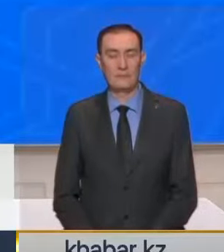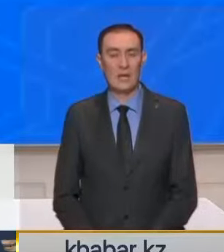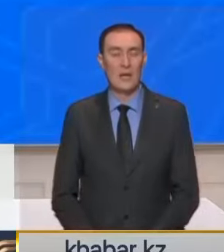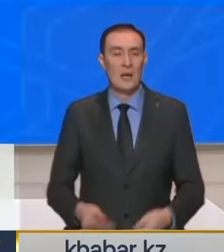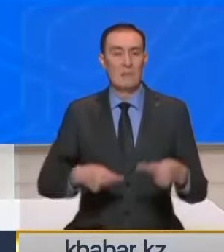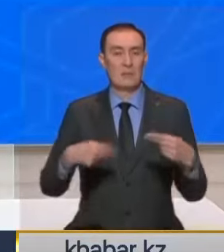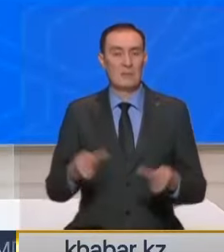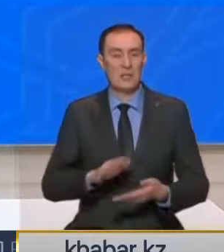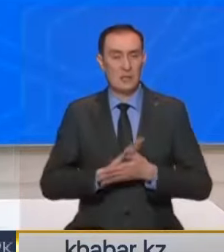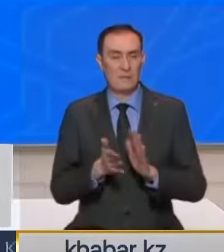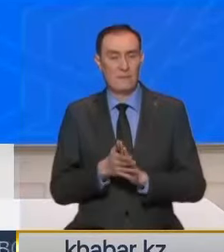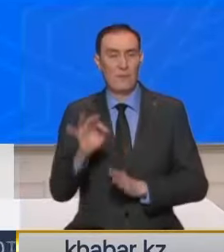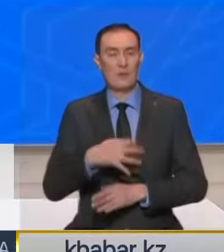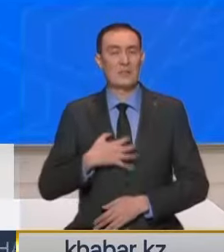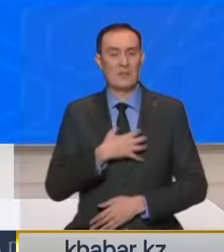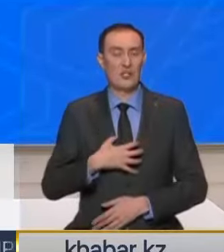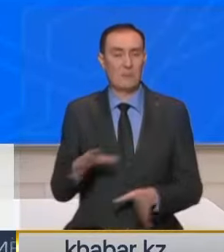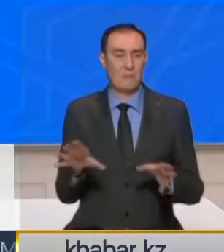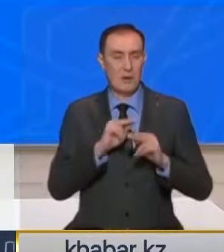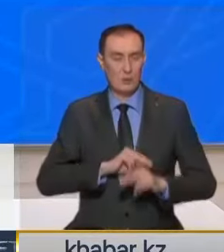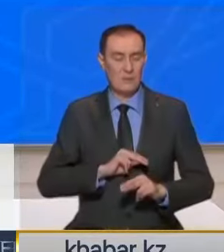Подписание соглашения о стратегическом партнерстве – это важный этап трехстороннего сотрудничества в развитии регионов Центральной Азии